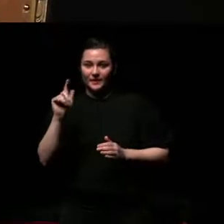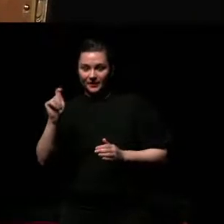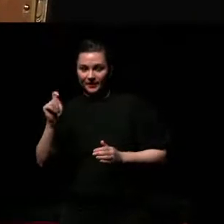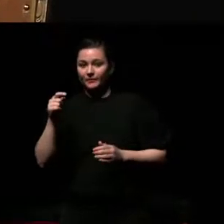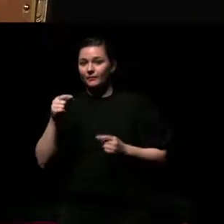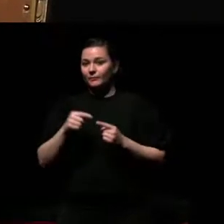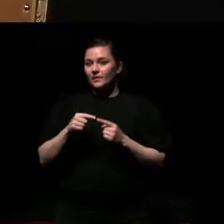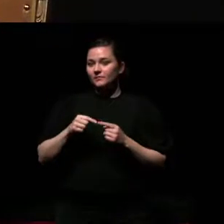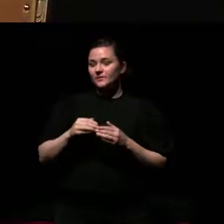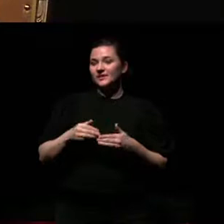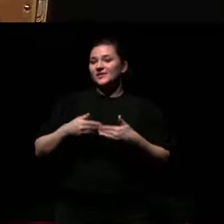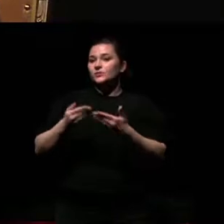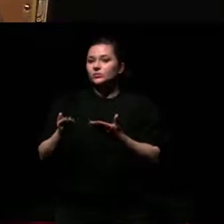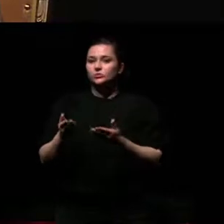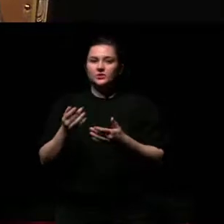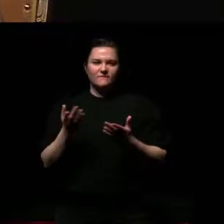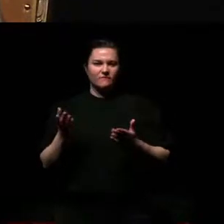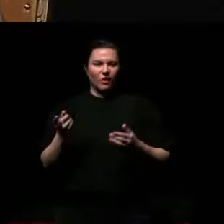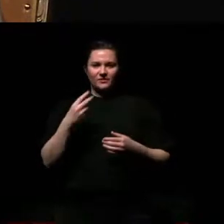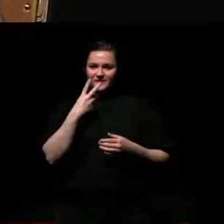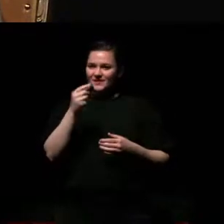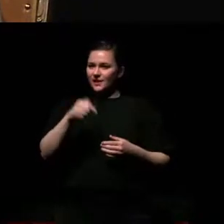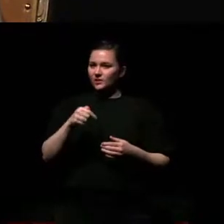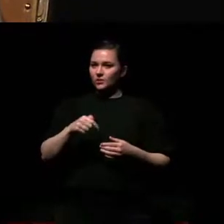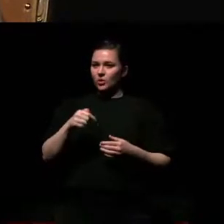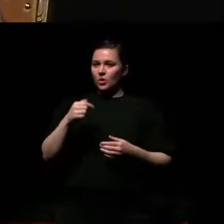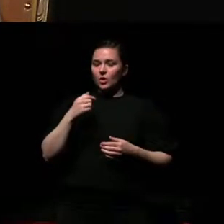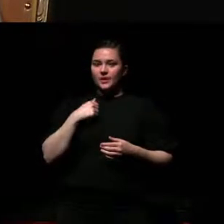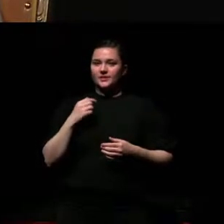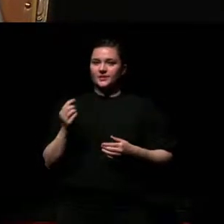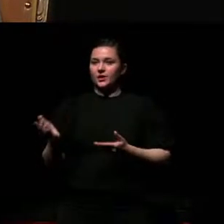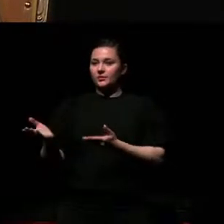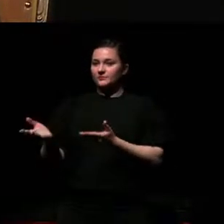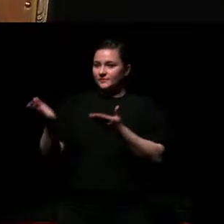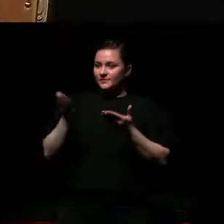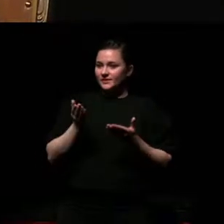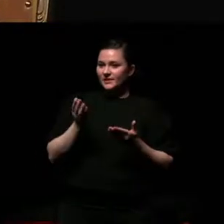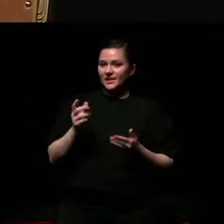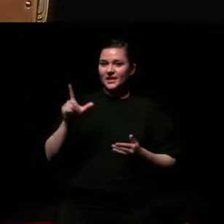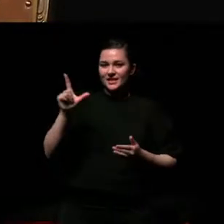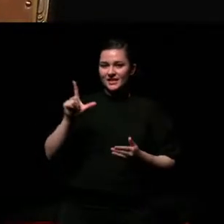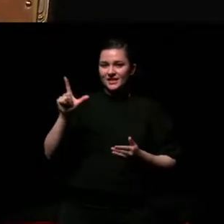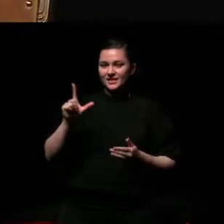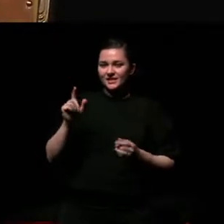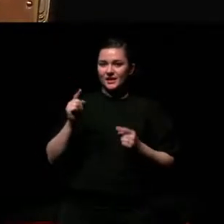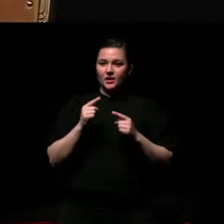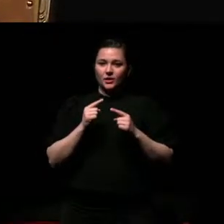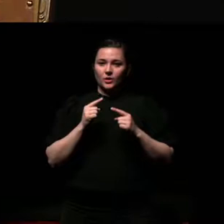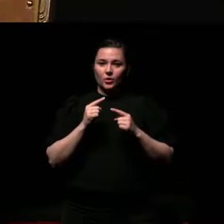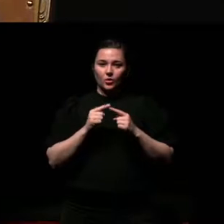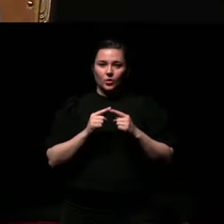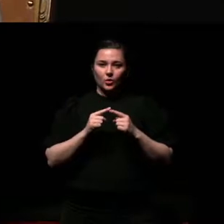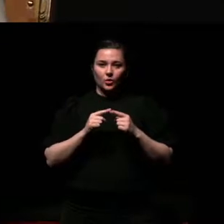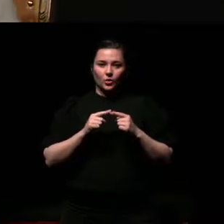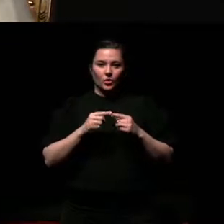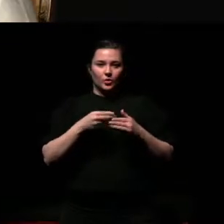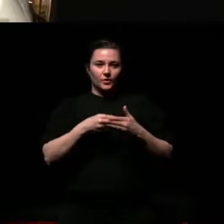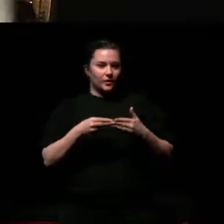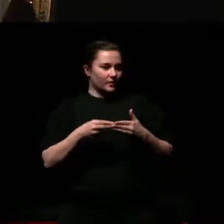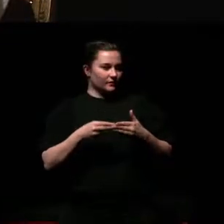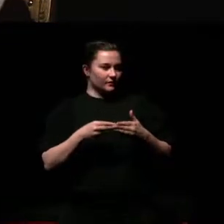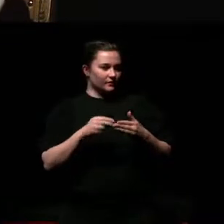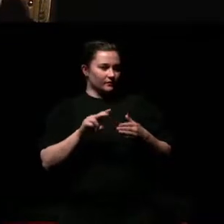hva det er vi egentlig skal se nå, så vil jeg invitere Lise Eda Murberg opp igjen, og Inga Maria Utsi til talerstolen for å gi oss en kort